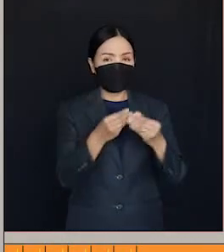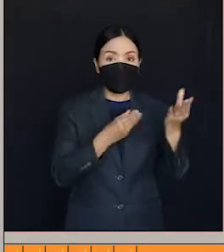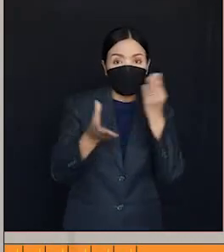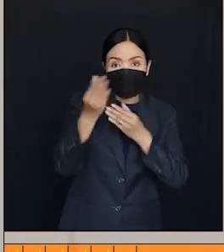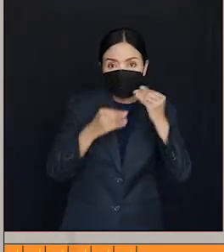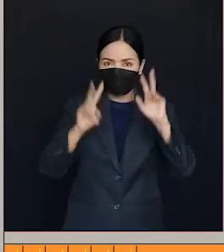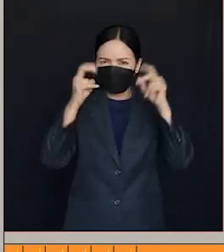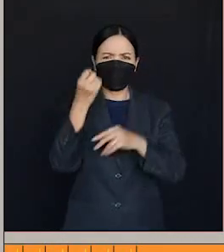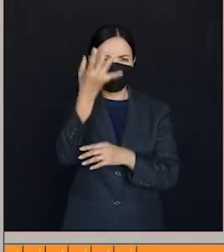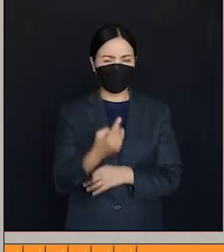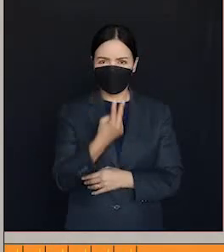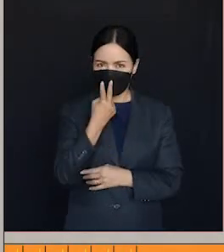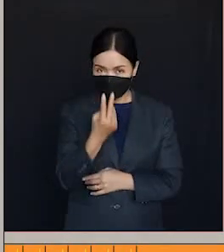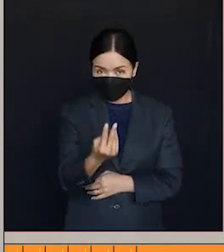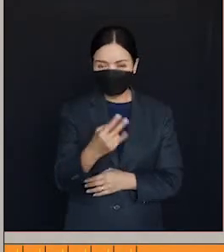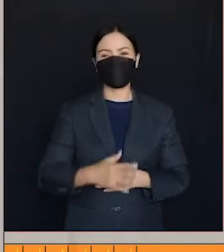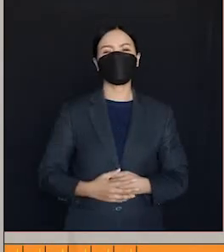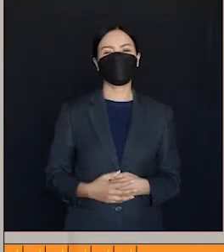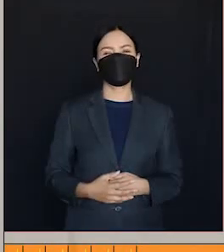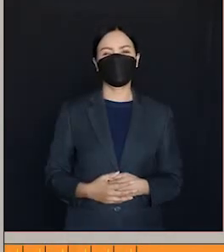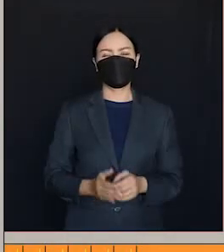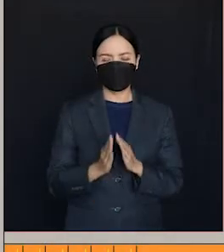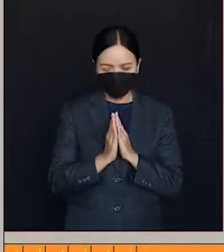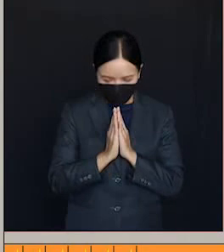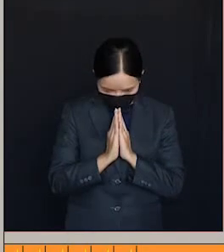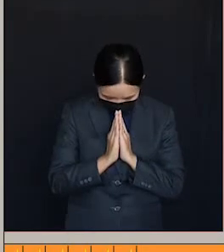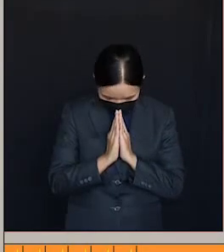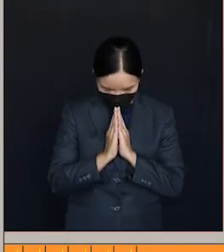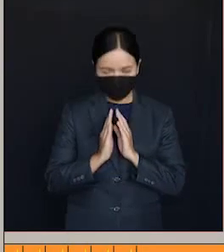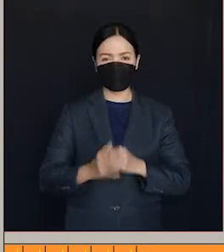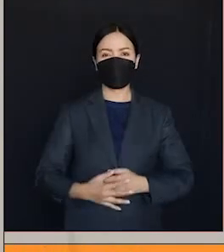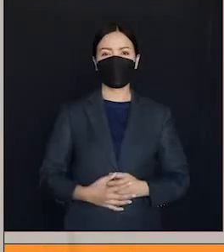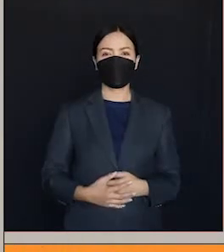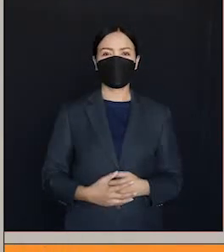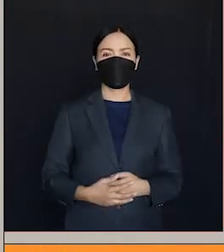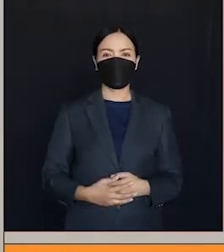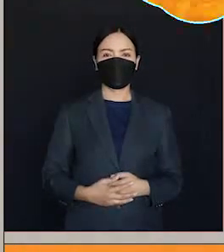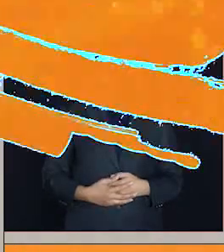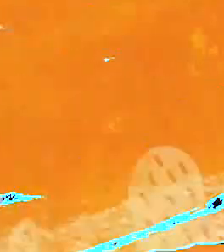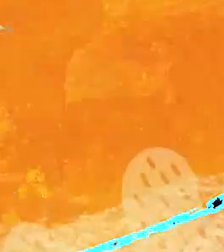รู้เรื่องอะไรอย่าลืมติดตามกันนะคะสำหรับวันนี้สวัสดีค่ะ สวัสดีครับ